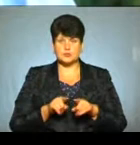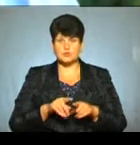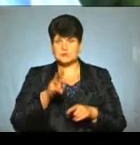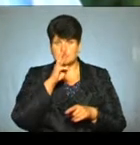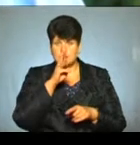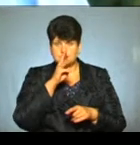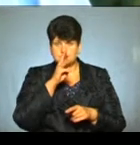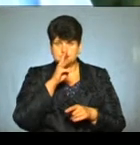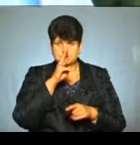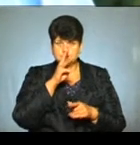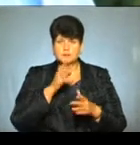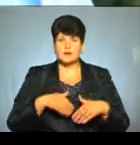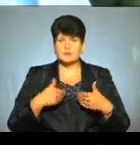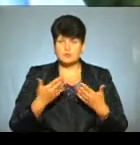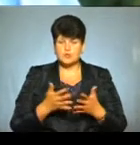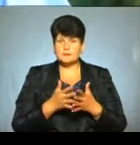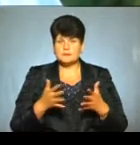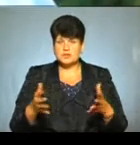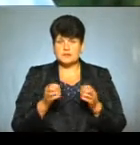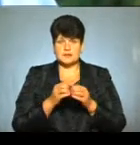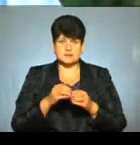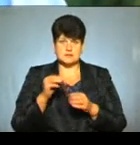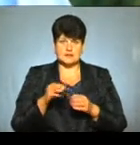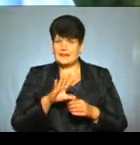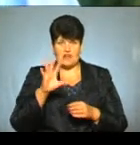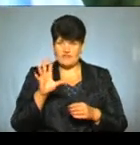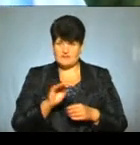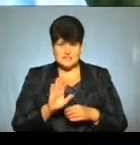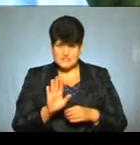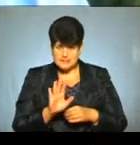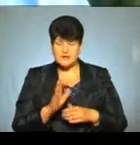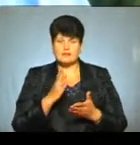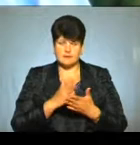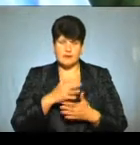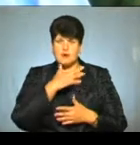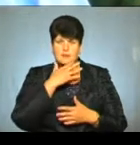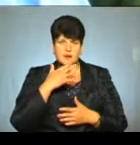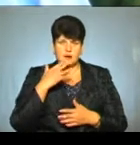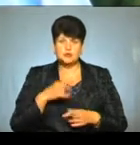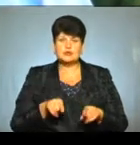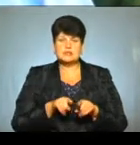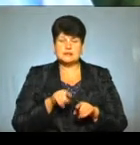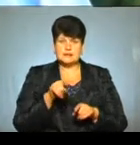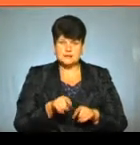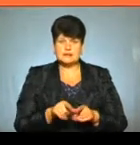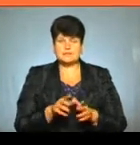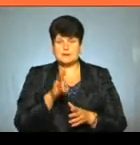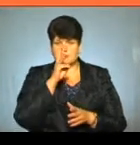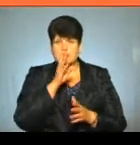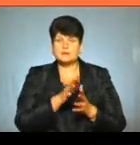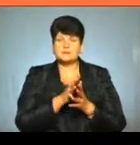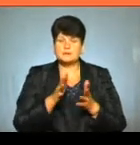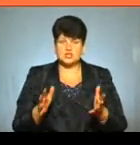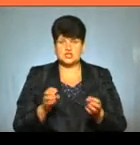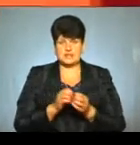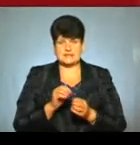плати пропонують більше 10 тисяч. Ну, не всі, звичайно, але є досить багато таких вакансій, які більше 10 тисяч.